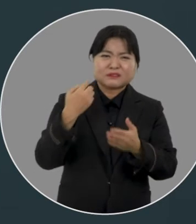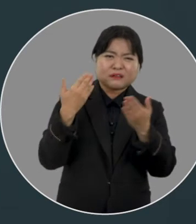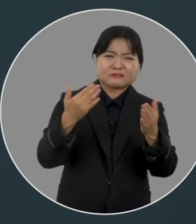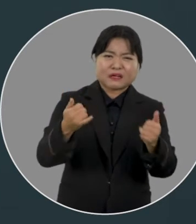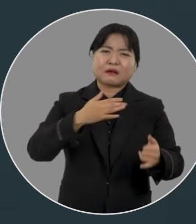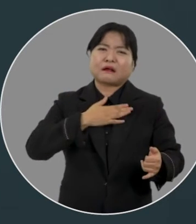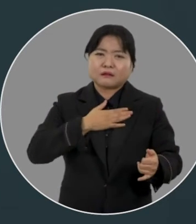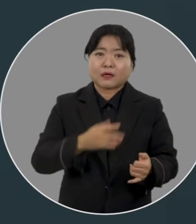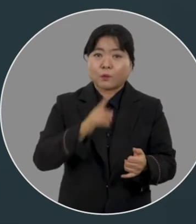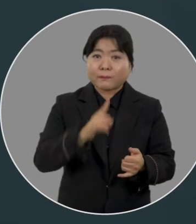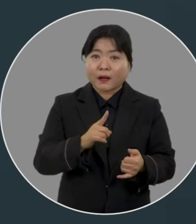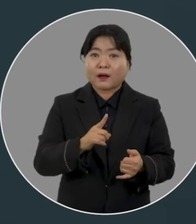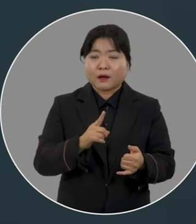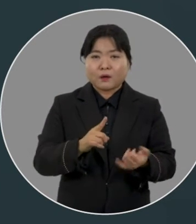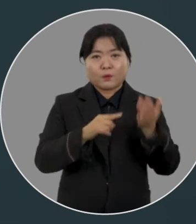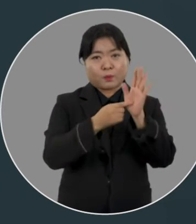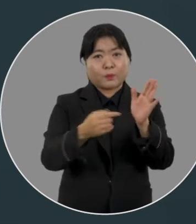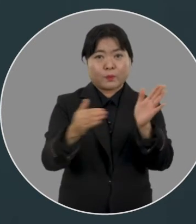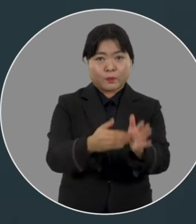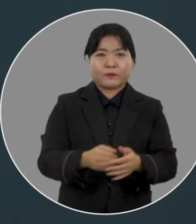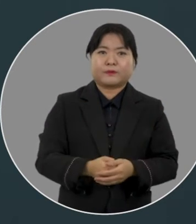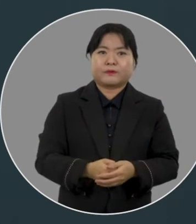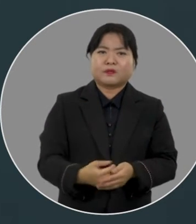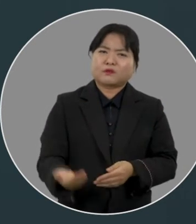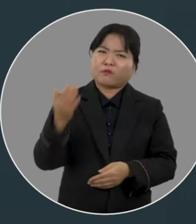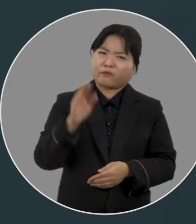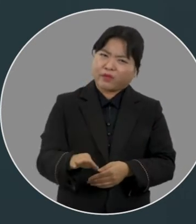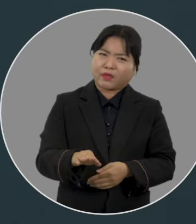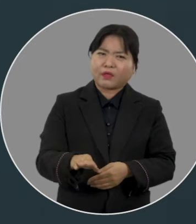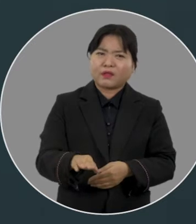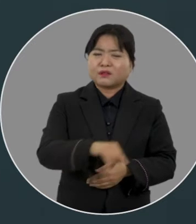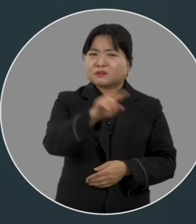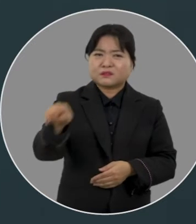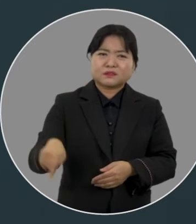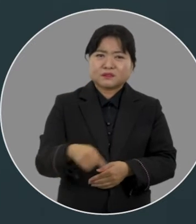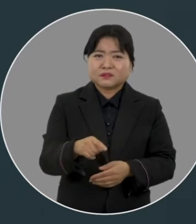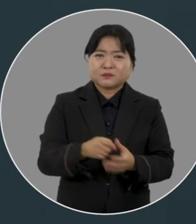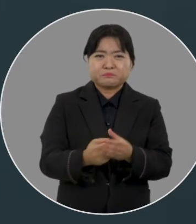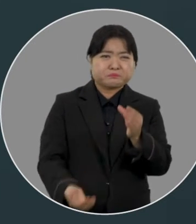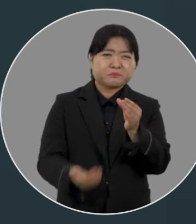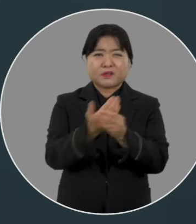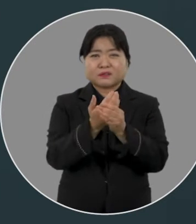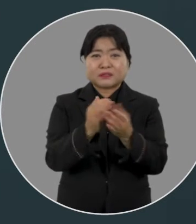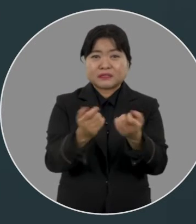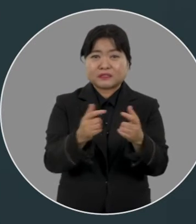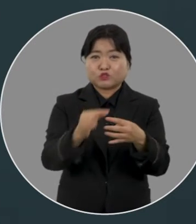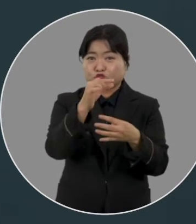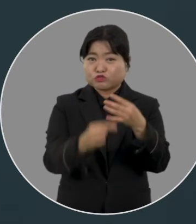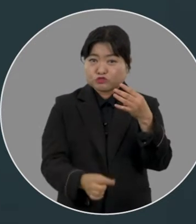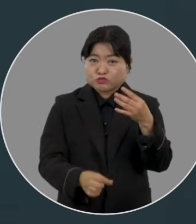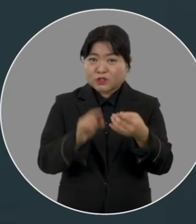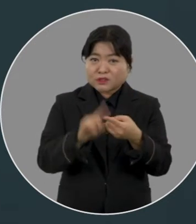희생자다라고 하는 그런 논리를 내세웠죠. 그런데 이 가만 벌어졌던 일들을 순서에